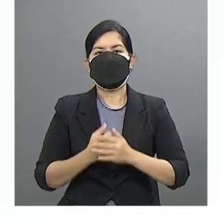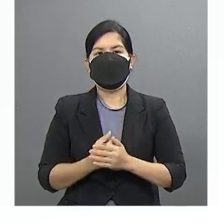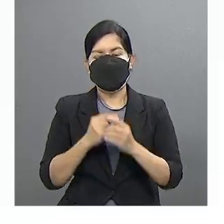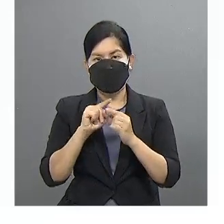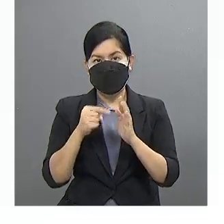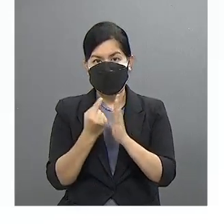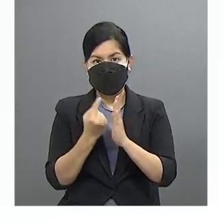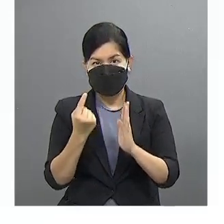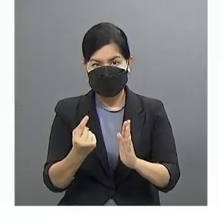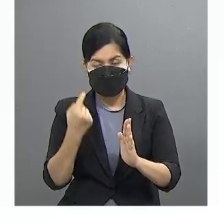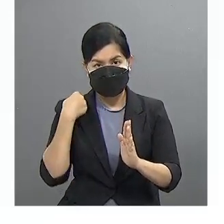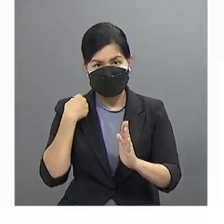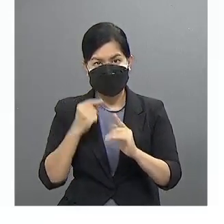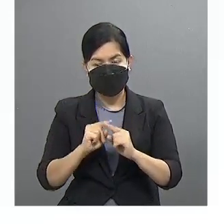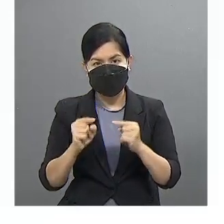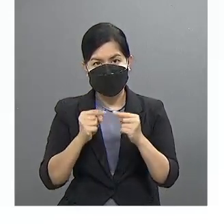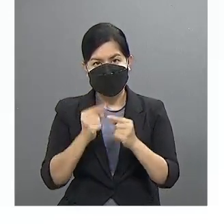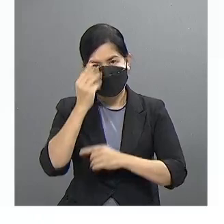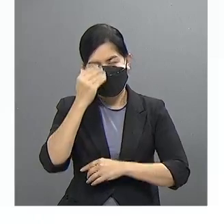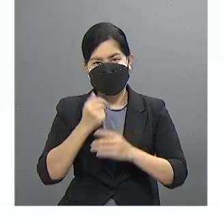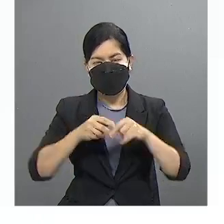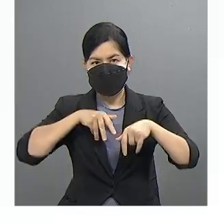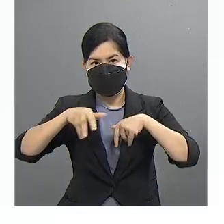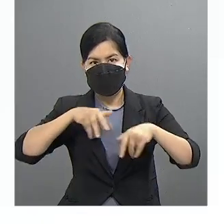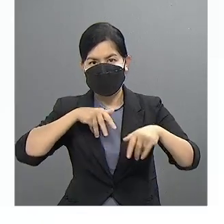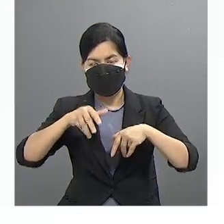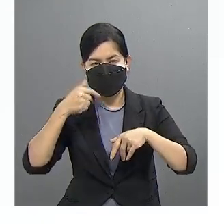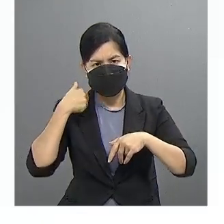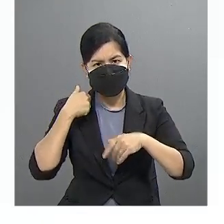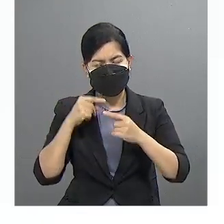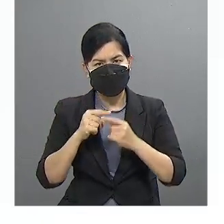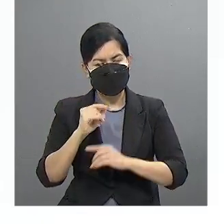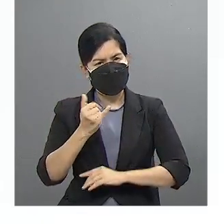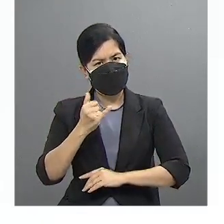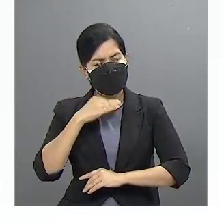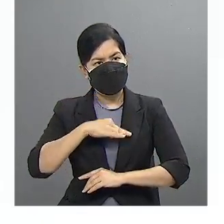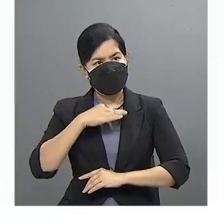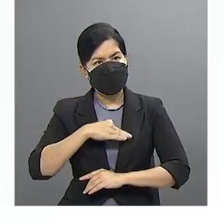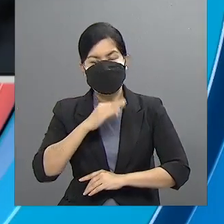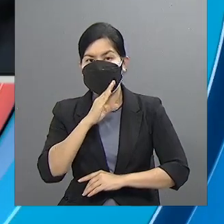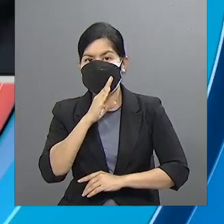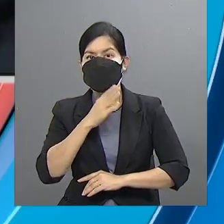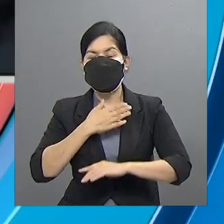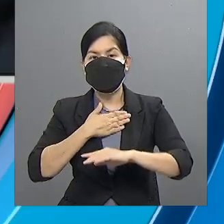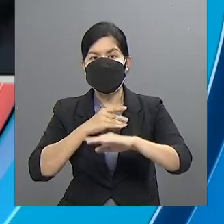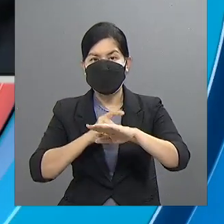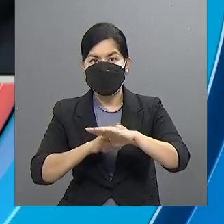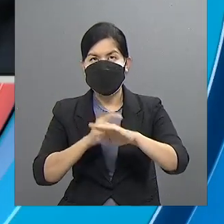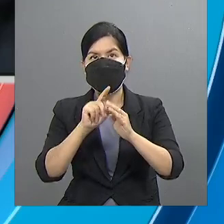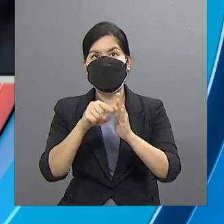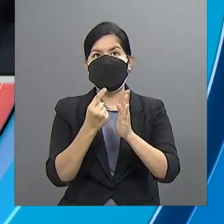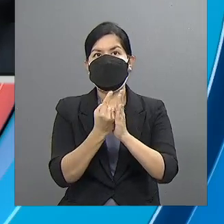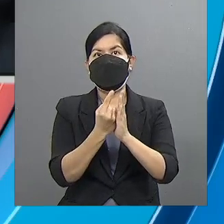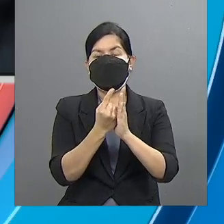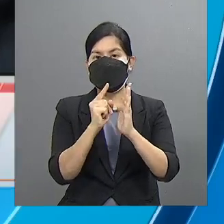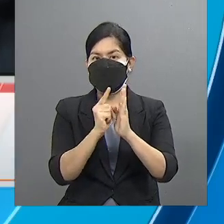นี้ค่ะคุณบอสคุณวินยูเชื่อว่าคุณผู้ชมหลายท่านหรือคนทั่วๆไปก็อาจจะมีคำถามว่าถ้าเรามีเวลาสักประมาณ1ชั่วโมง1ชั่วโมงมันจ